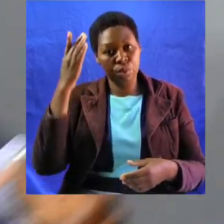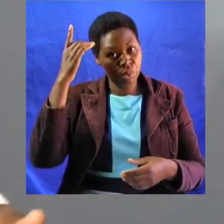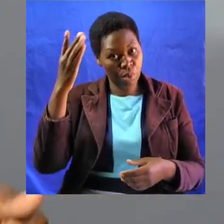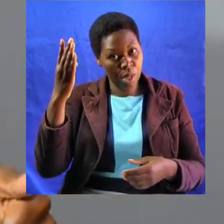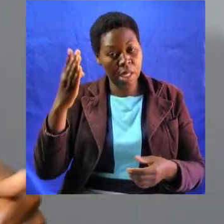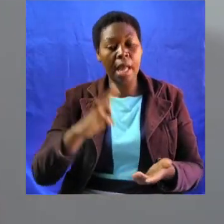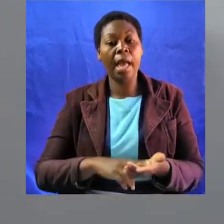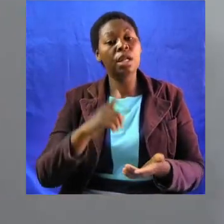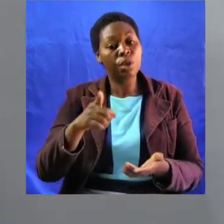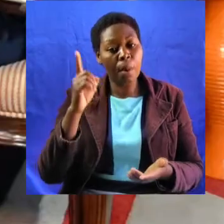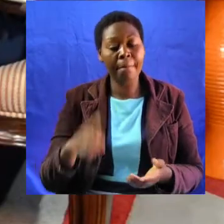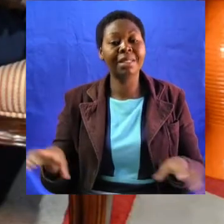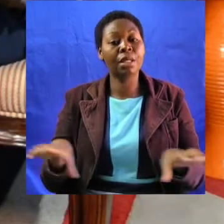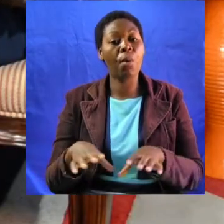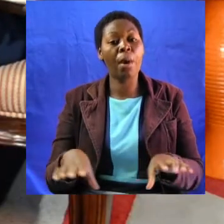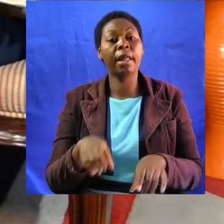ngatirovei basa.